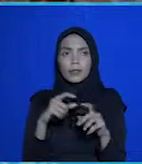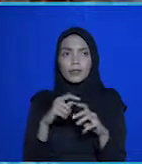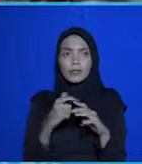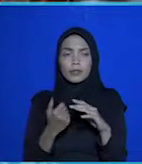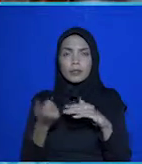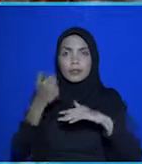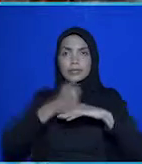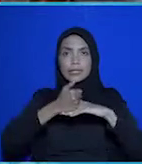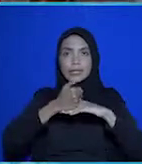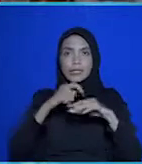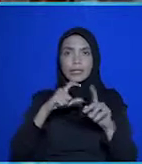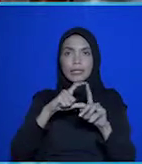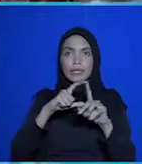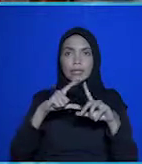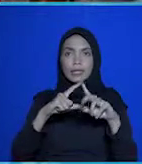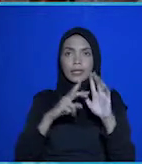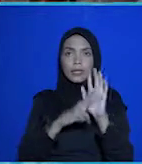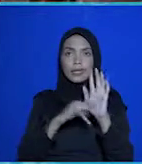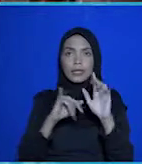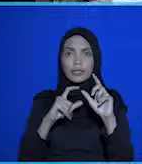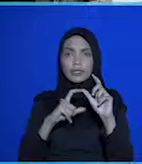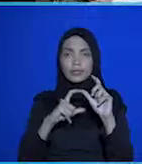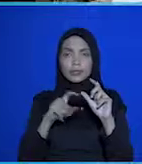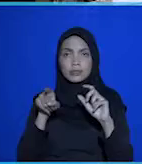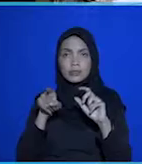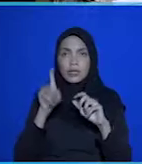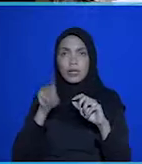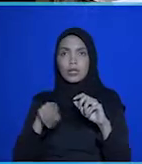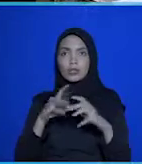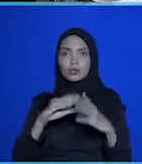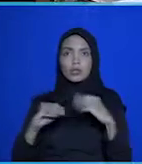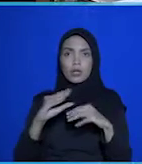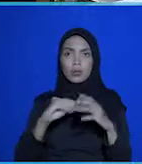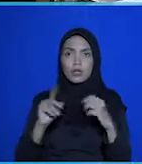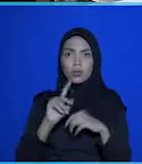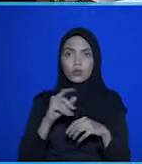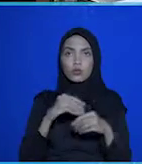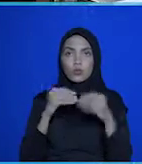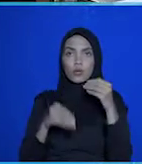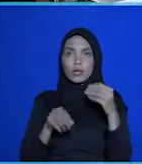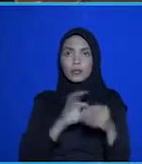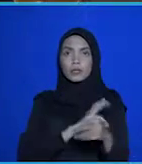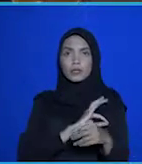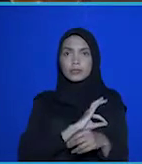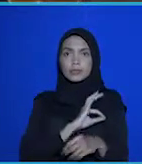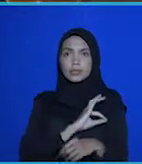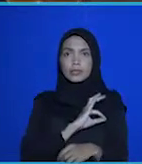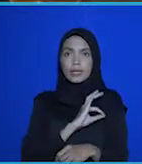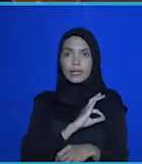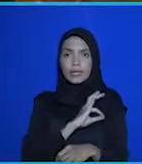Pak Dirjen, Pak Danis Sumadilaga, jam 2 beliau harus rapat bersama Pak Wapres, karena